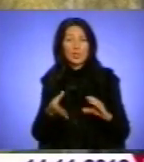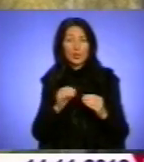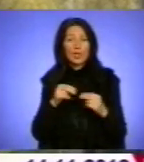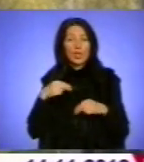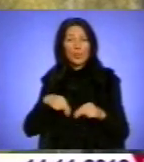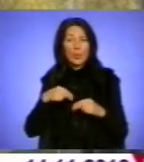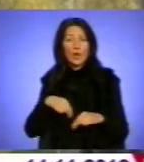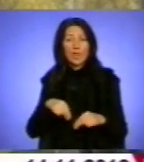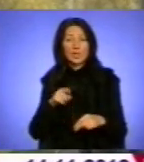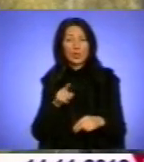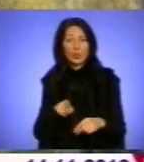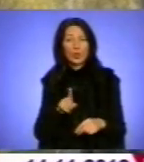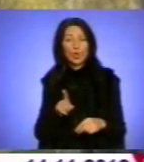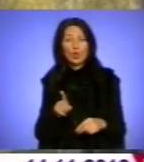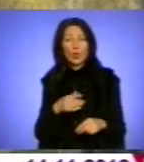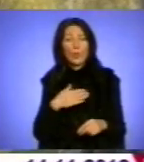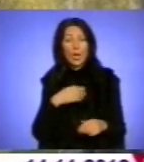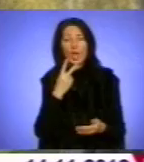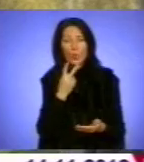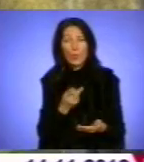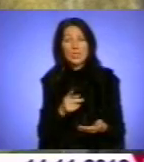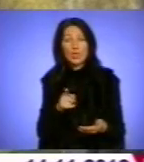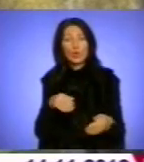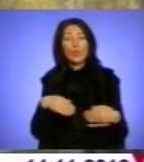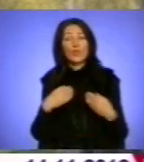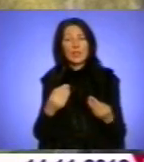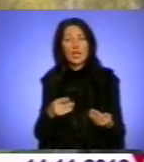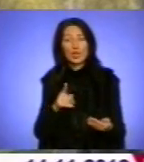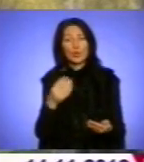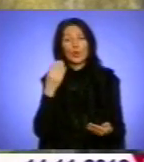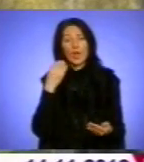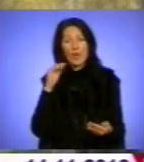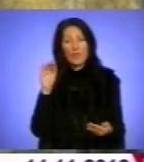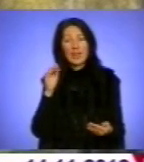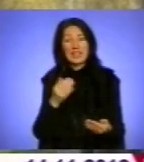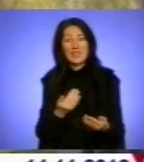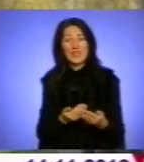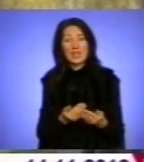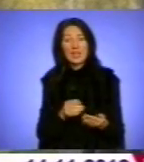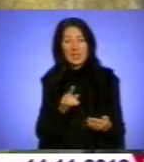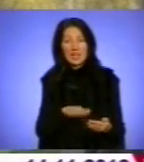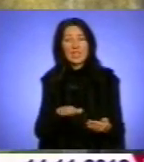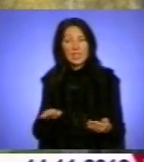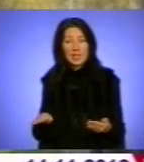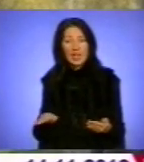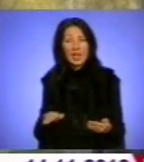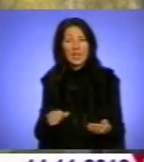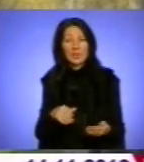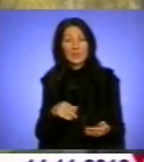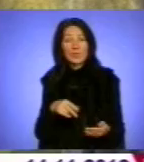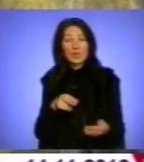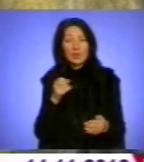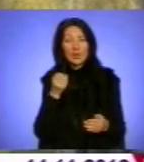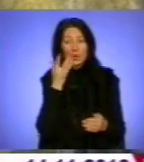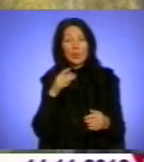що ми побачили ту віддачу, той ефект від навіть тих самих дітей під час всього